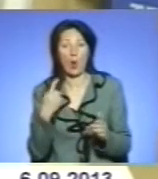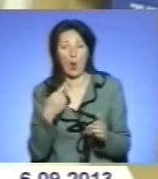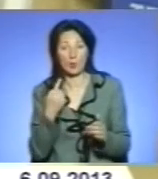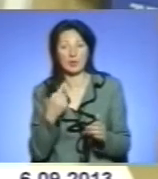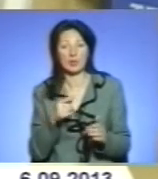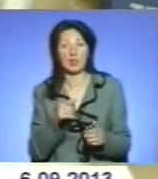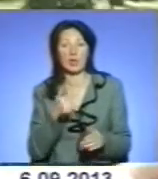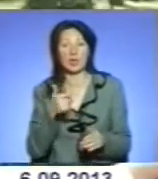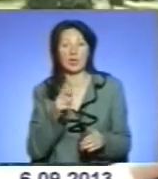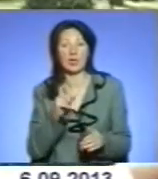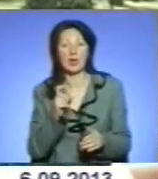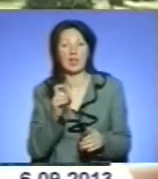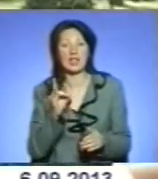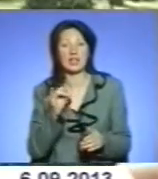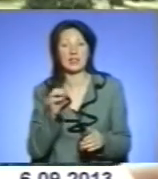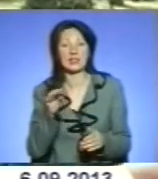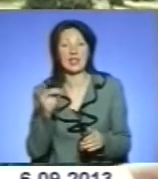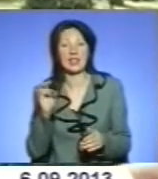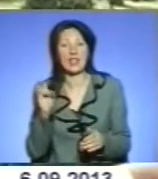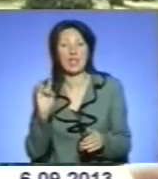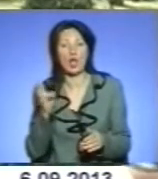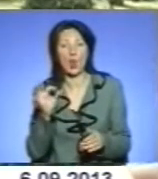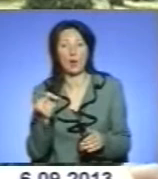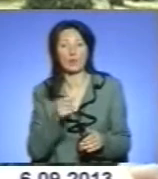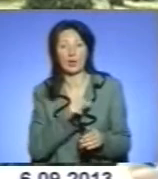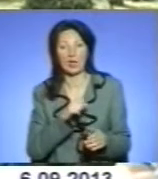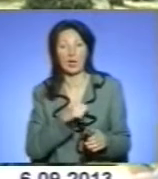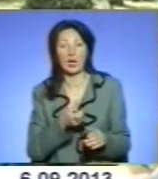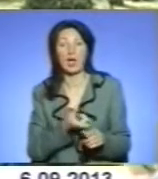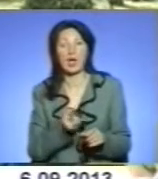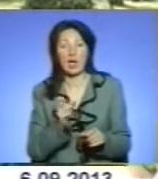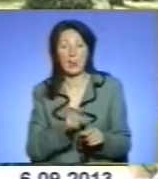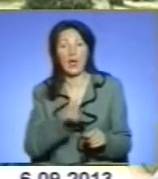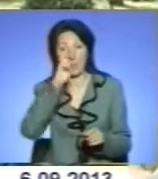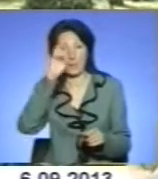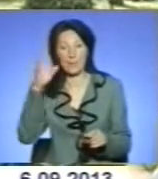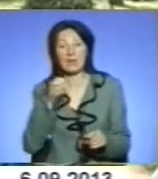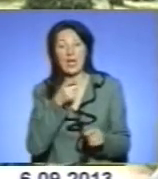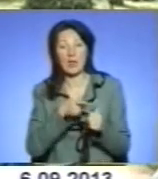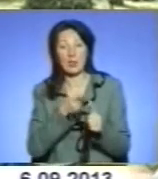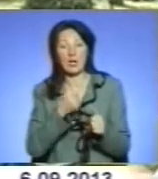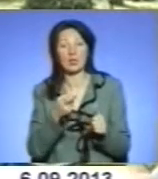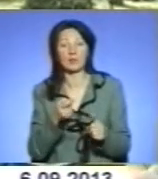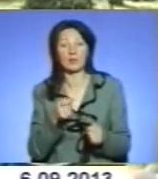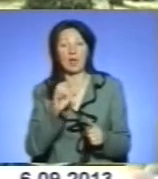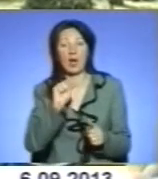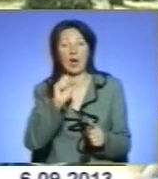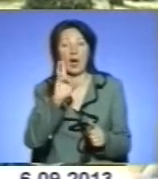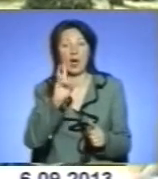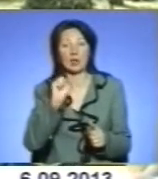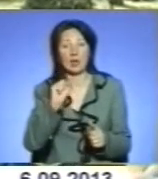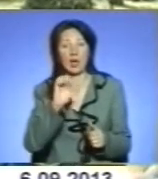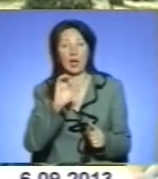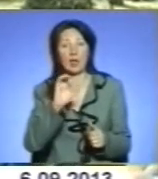Христиненко. Ну, самі популярними такими іменами зараз в нас називають Анна, Анастасія,